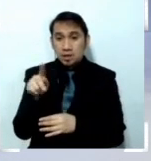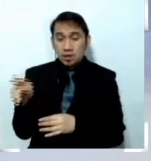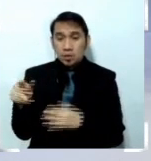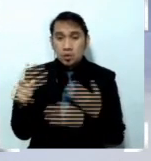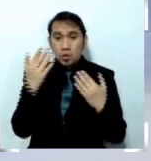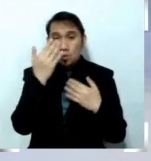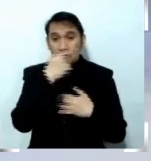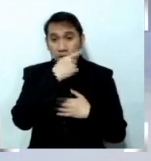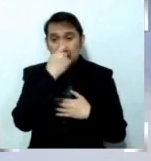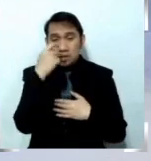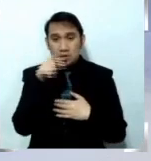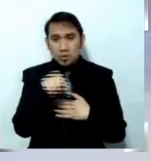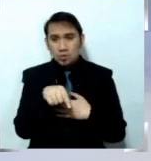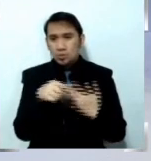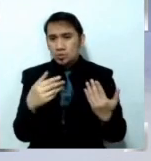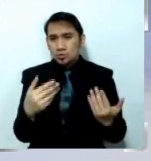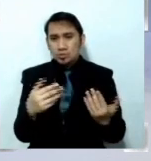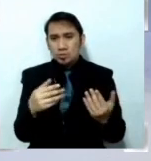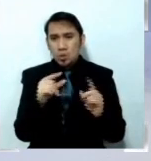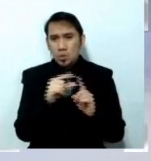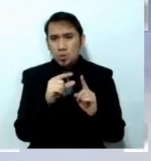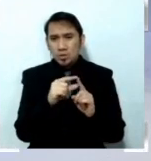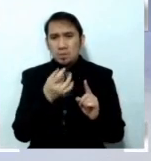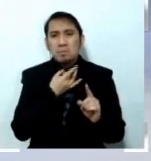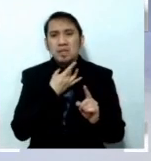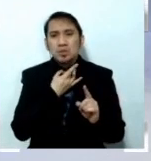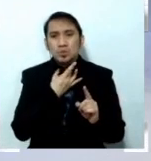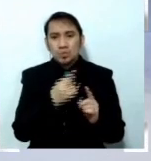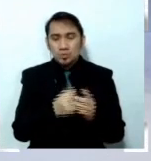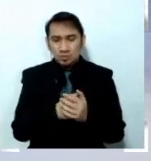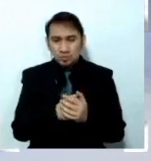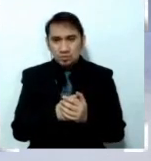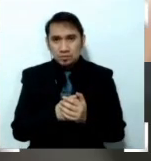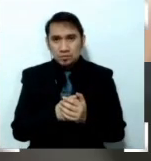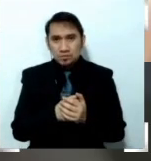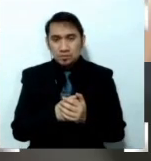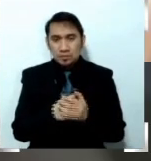salita na mahalay ang kahulugan. Saksi si Cedric Castillo.